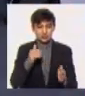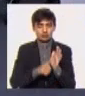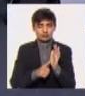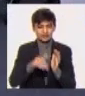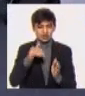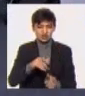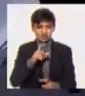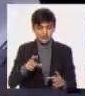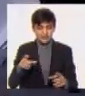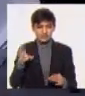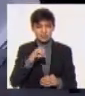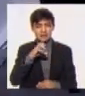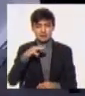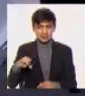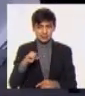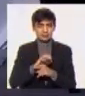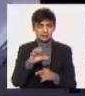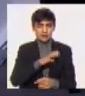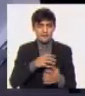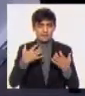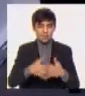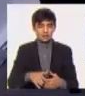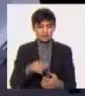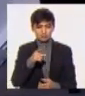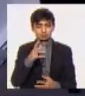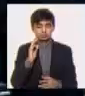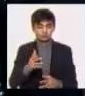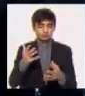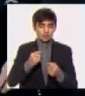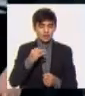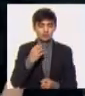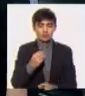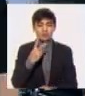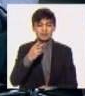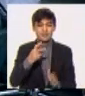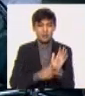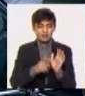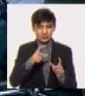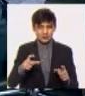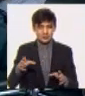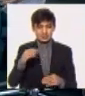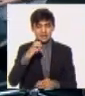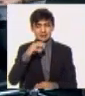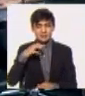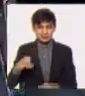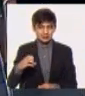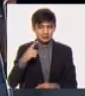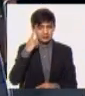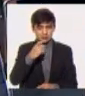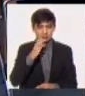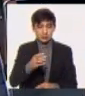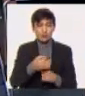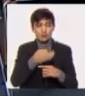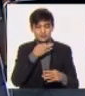человек направлены СМС об автоматическом начислении пособия. Еще 280 тысяч граждан получат сообщение с просьбой отправить в